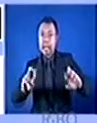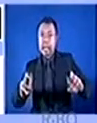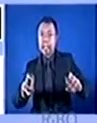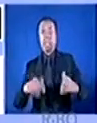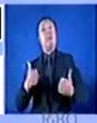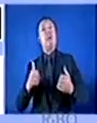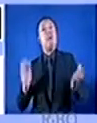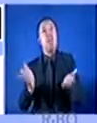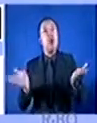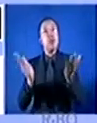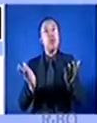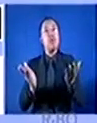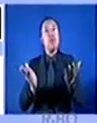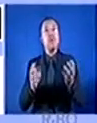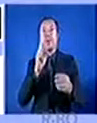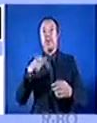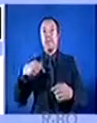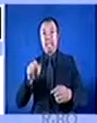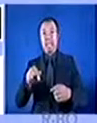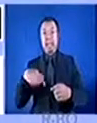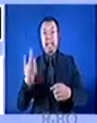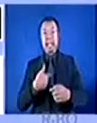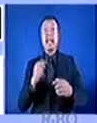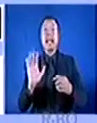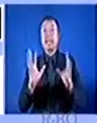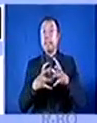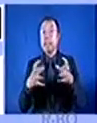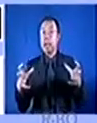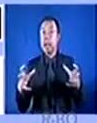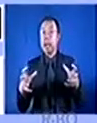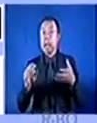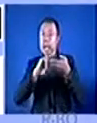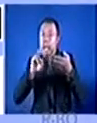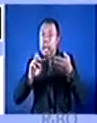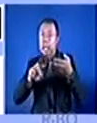maju. Karena itu kami akan mengembangkan riset dengan